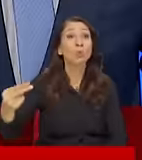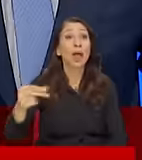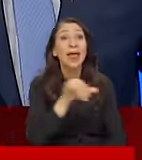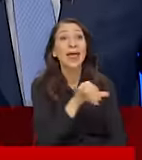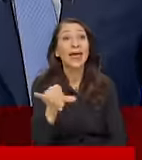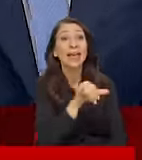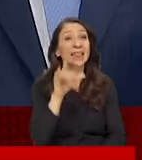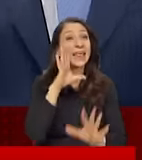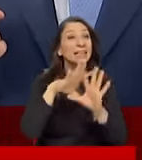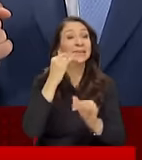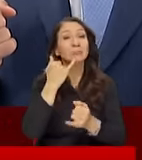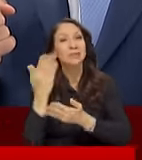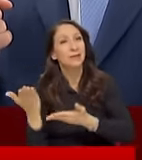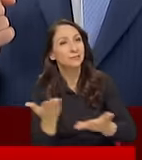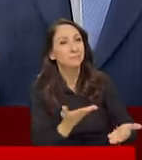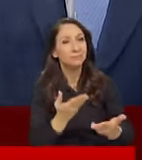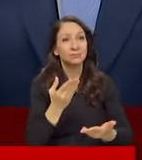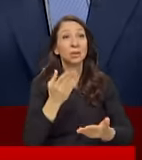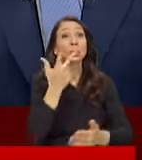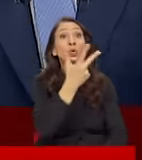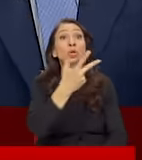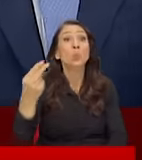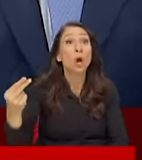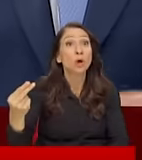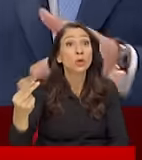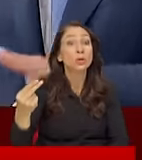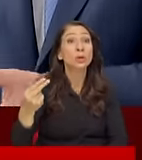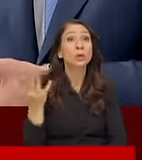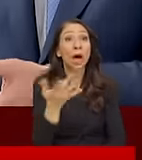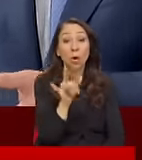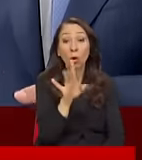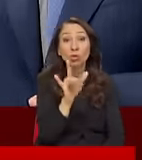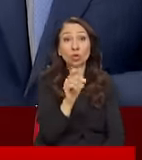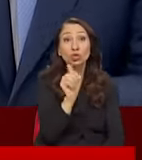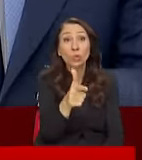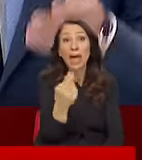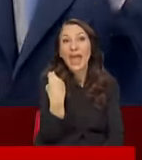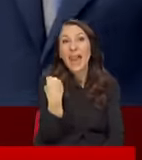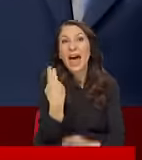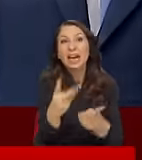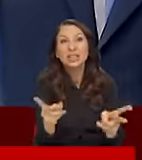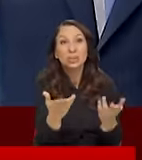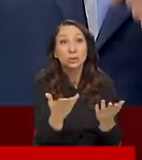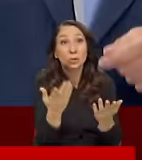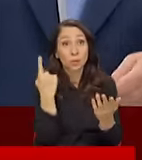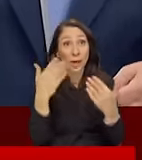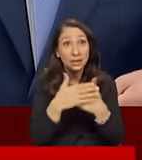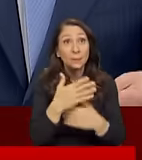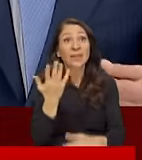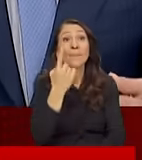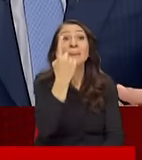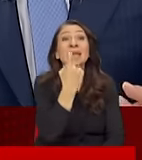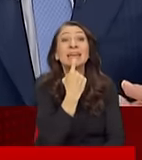yakın insanı misafir etti. 3 milyona yakın, daha 14. şubesini yeni açmamıza rağmen. Dün akşam. Daha